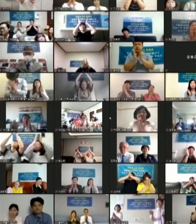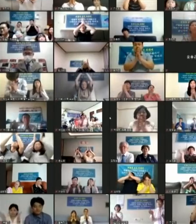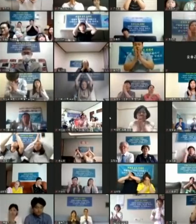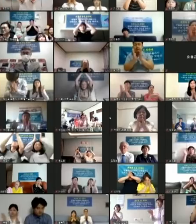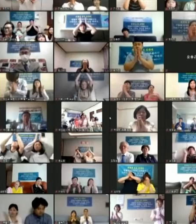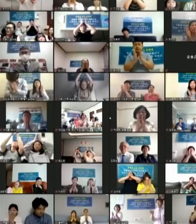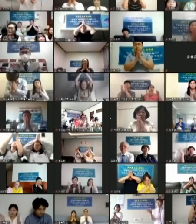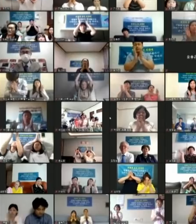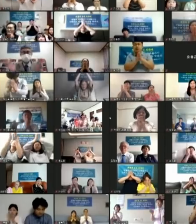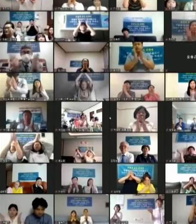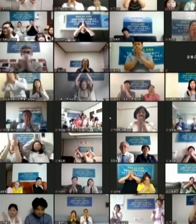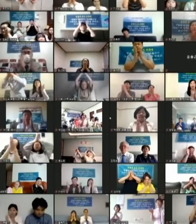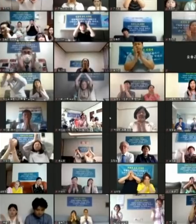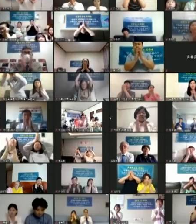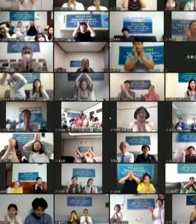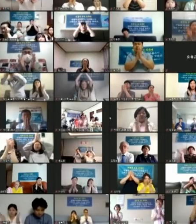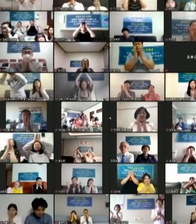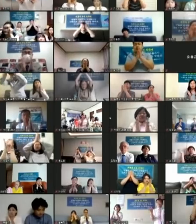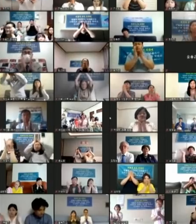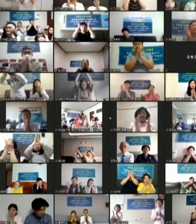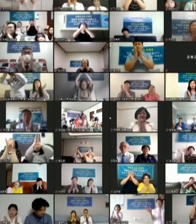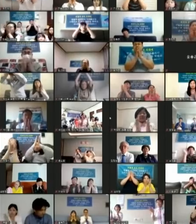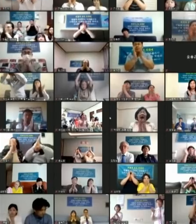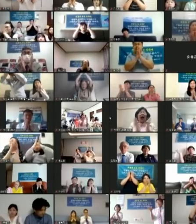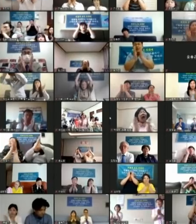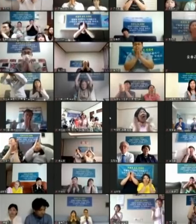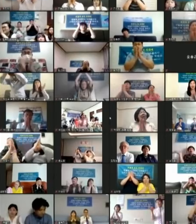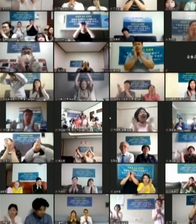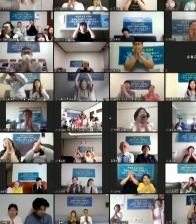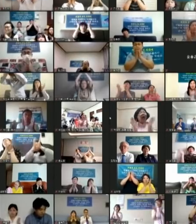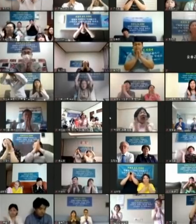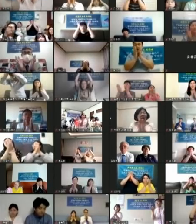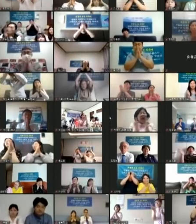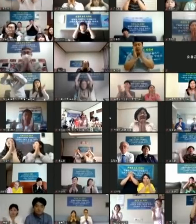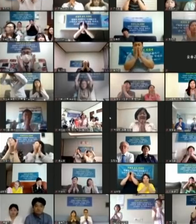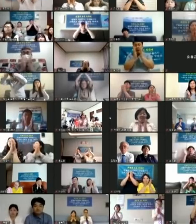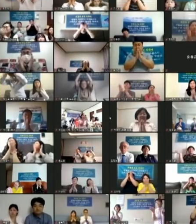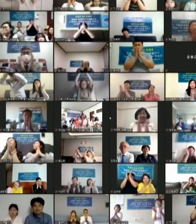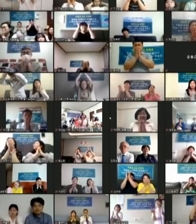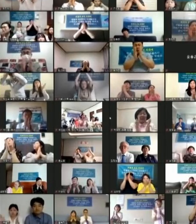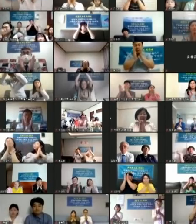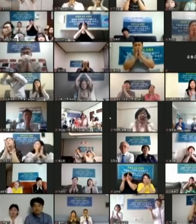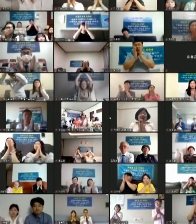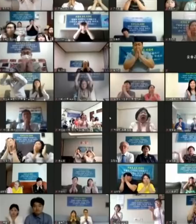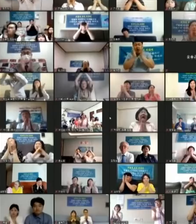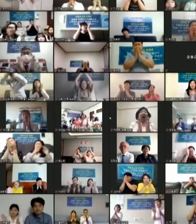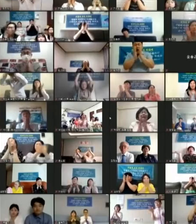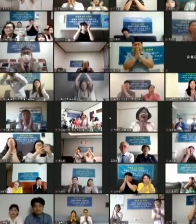할렐루야. 할렐루야. 할렐루야.